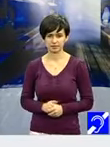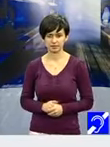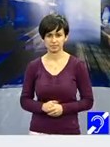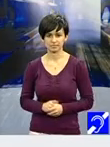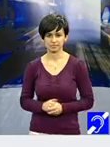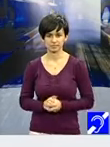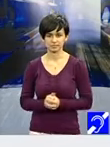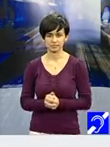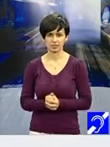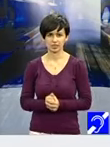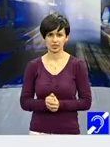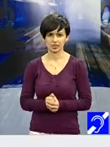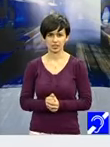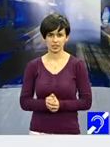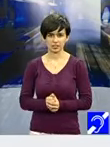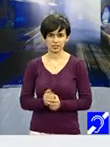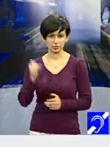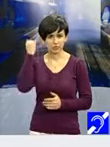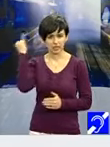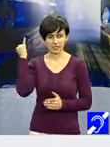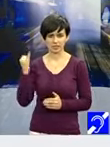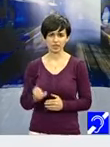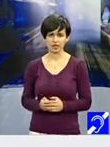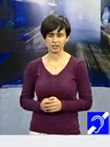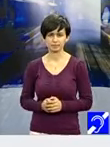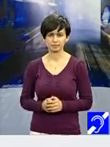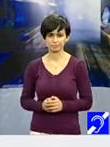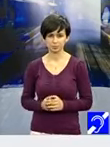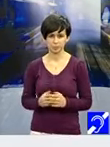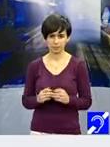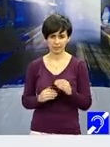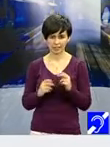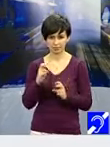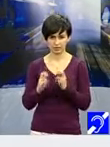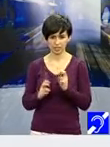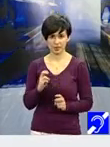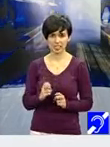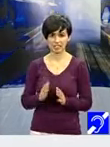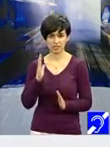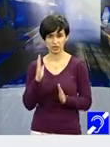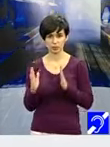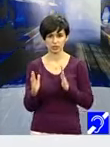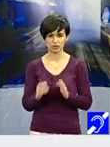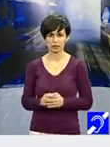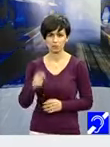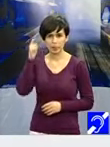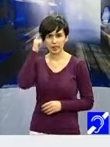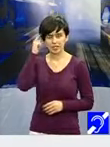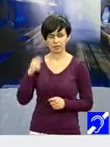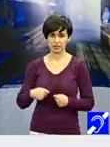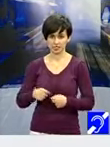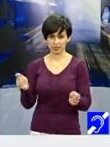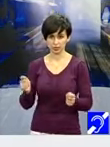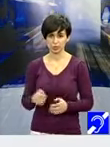concursului? Nu, concursului. Ideea construcției robotului. Păi ne-am gândit toți la el și fiecare am venit cu opinii.